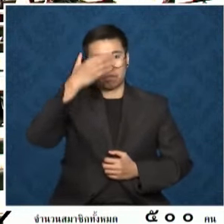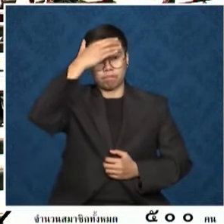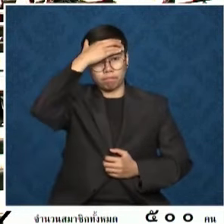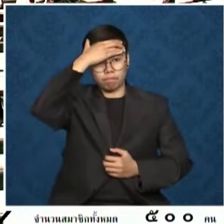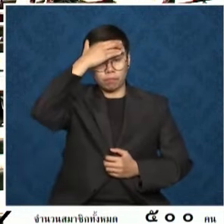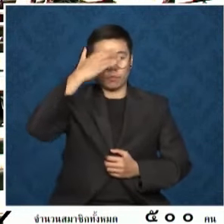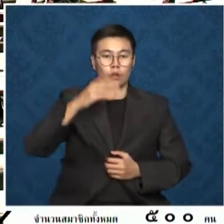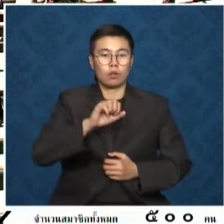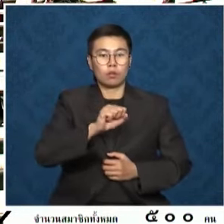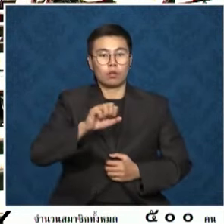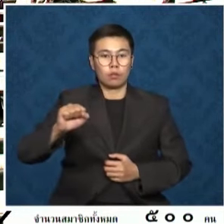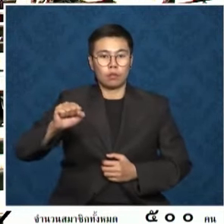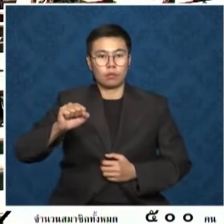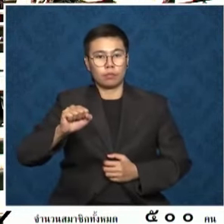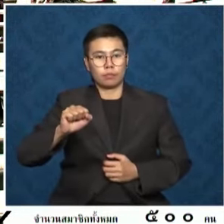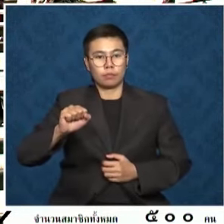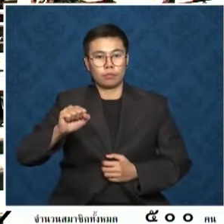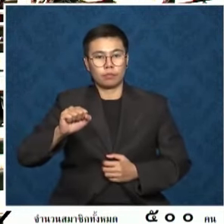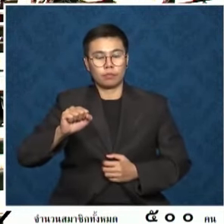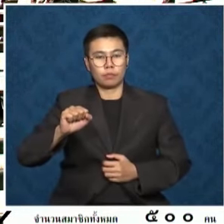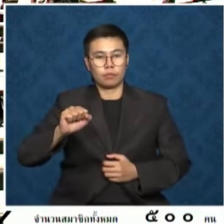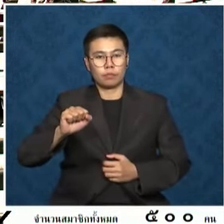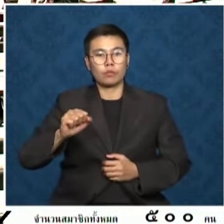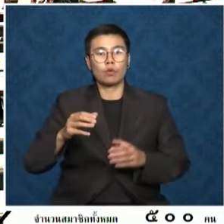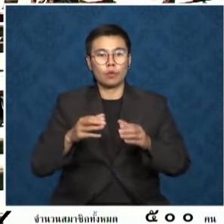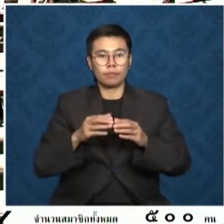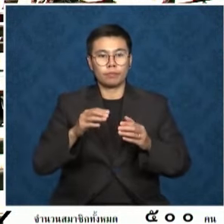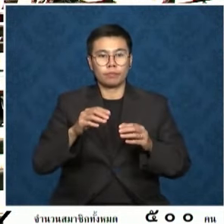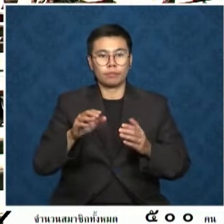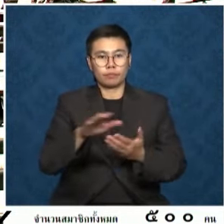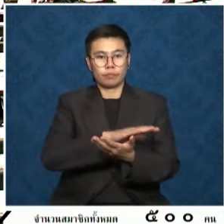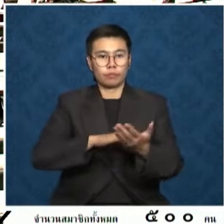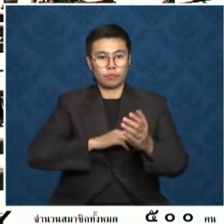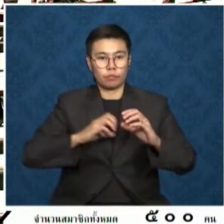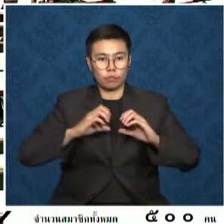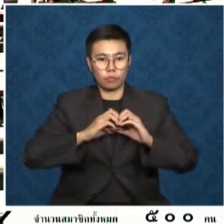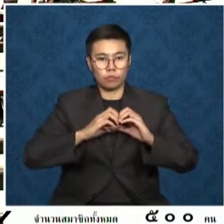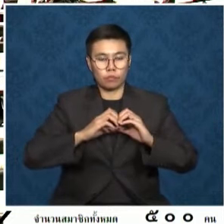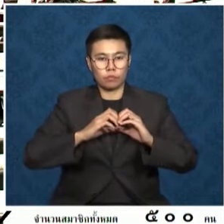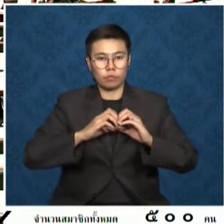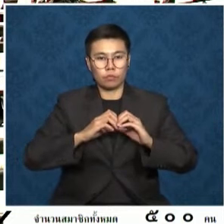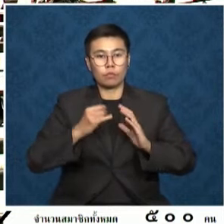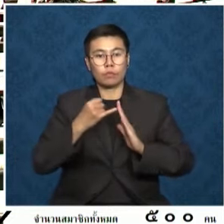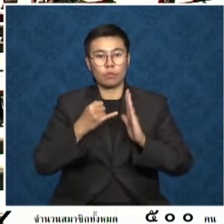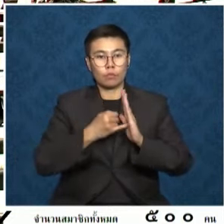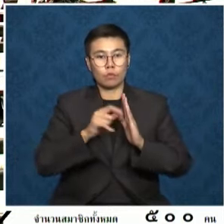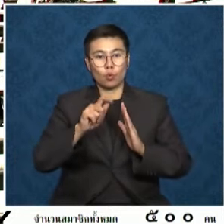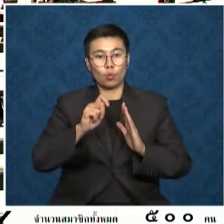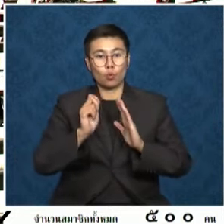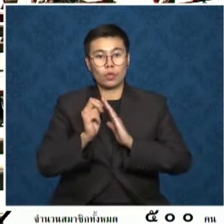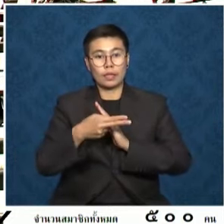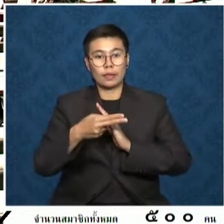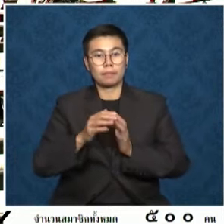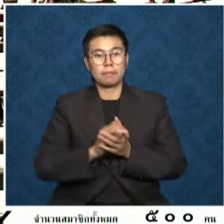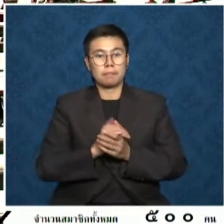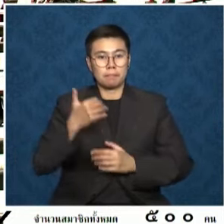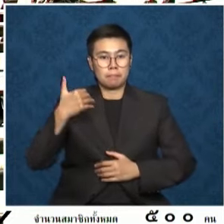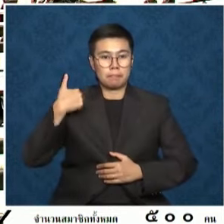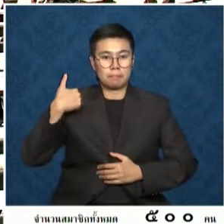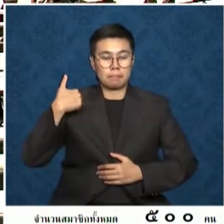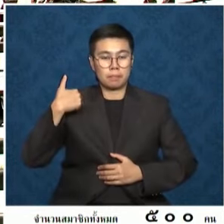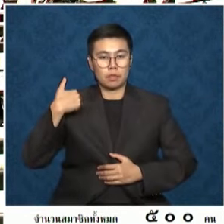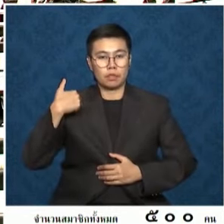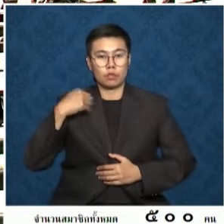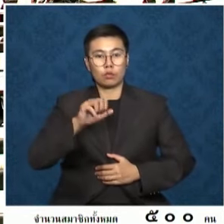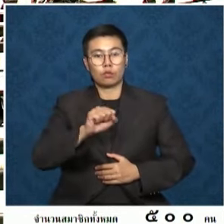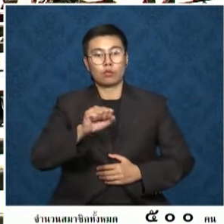ชิกสภาผู้แทนราษฎรพรรคภูมิใจไทยนะครับของจังหวัดอุทัยธานีเมื่อสักครู่นี้มีสมาชิกท่านหนึ่ง